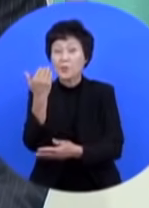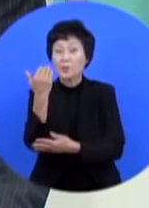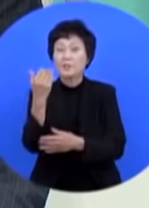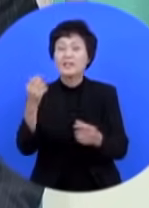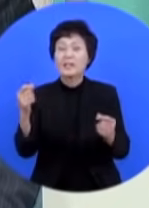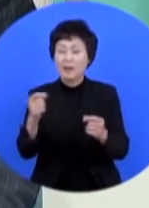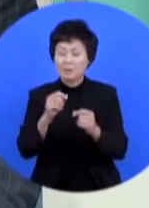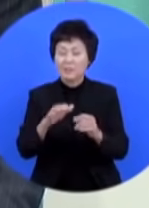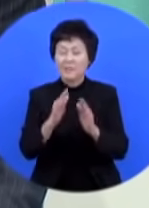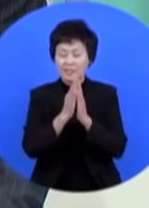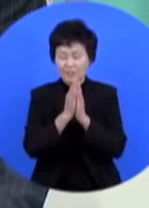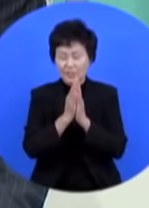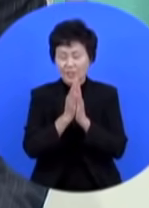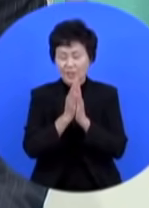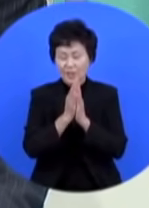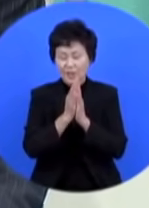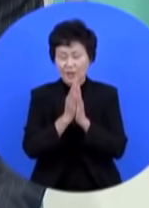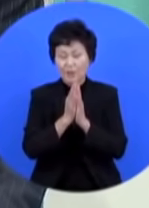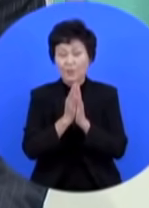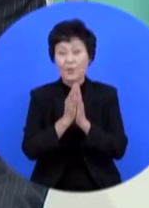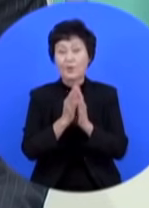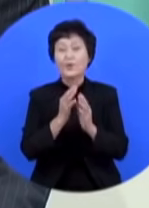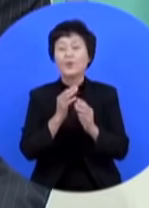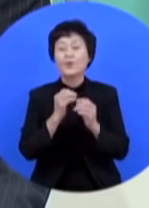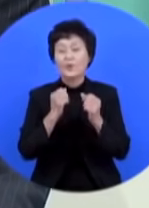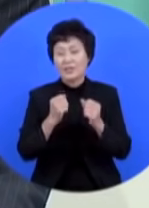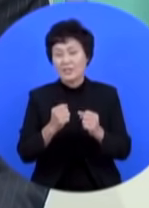계속 기도하고 계신다는 얘기가